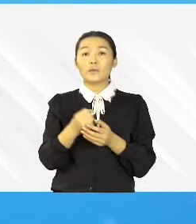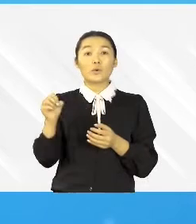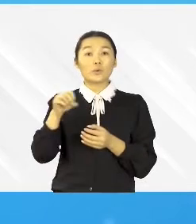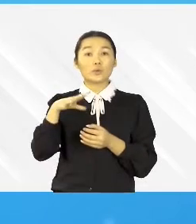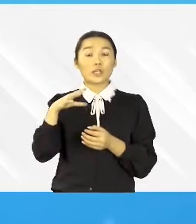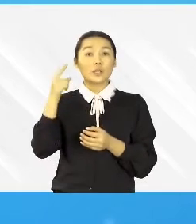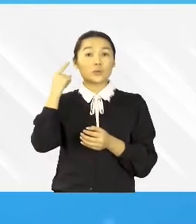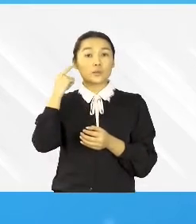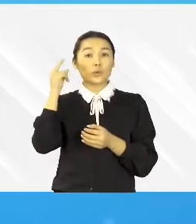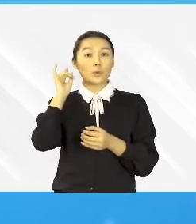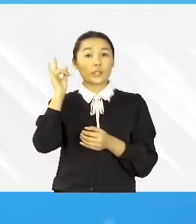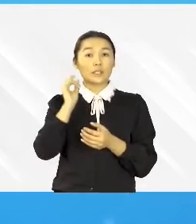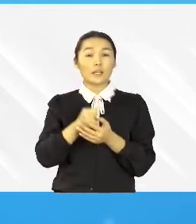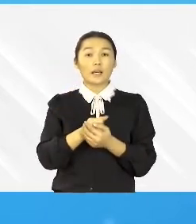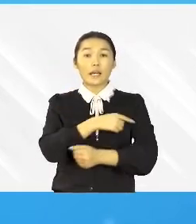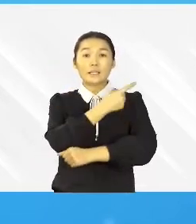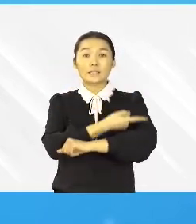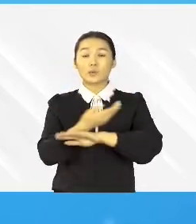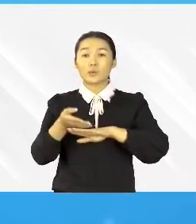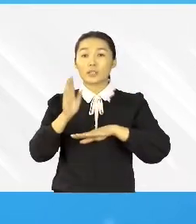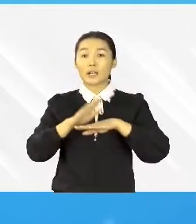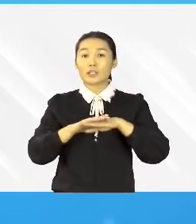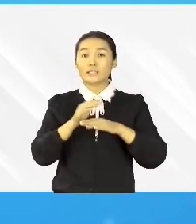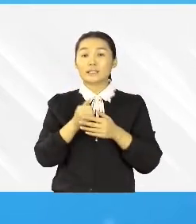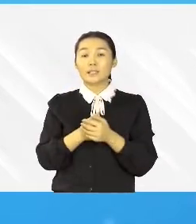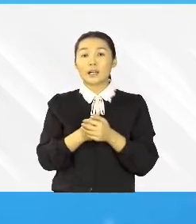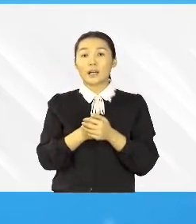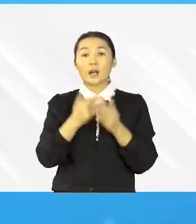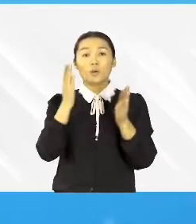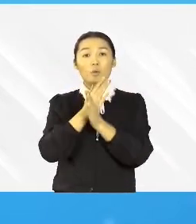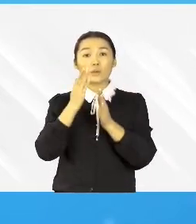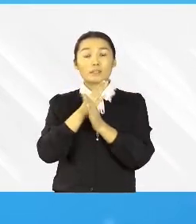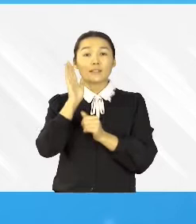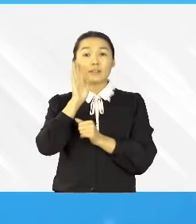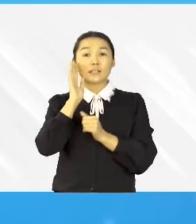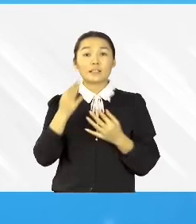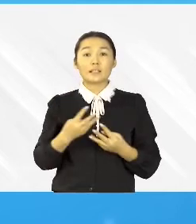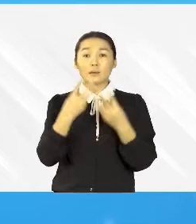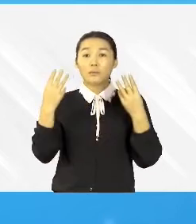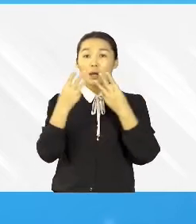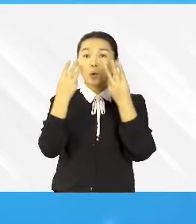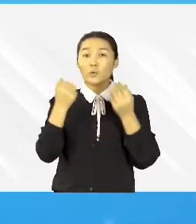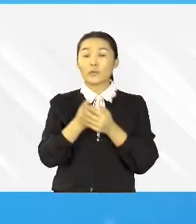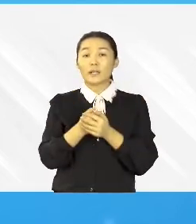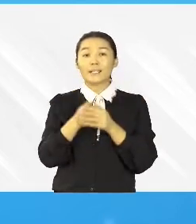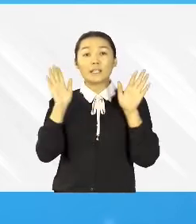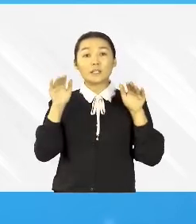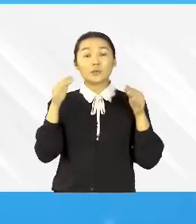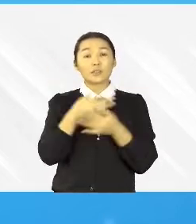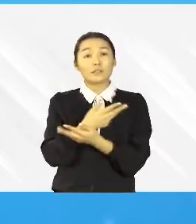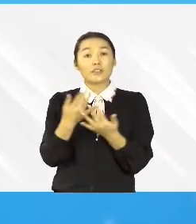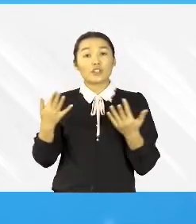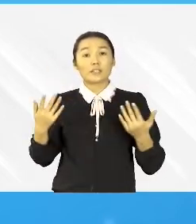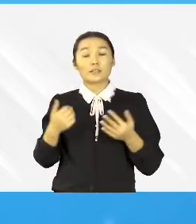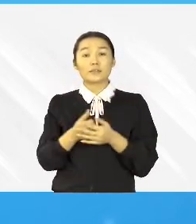механическое давление, силу тяжести, концентрацию в воздухе водяных паров и летучих веществ, а также множество других